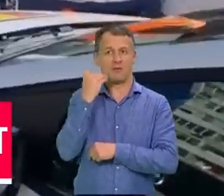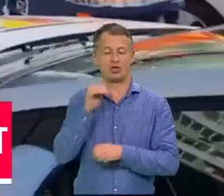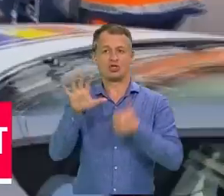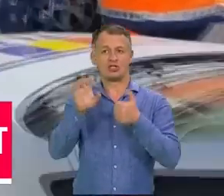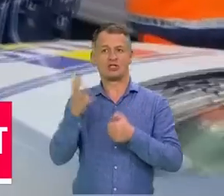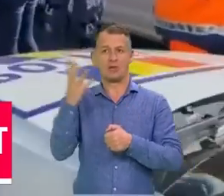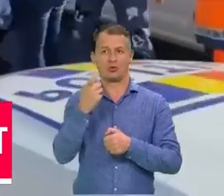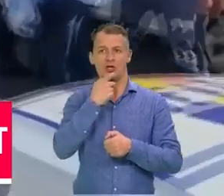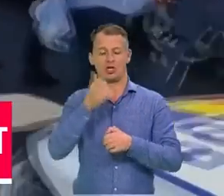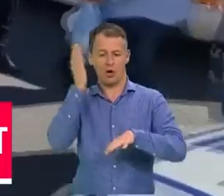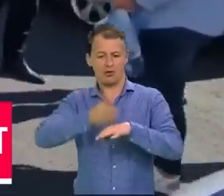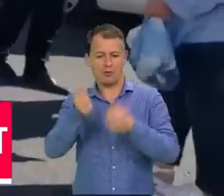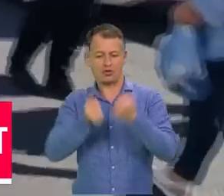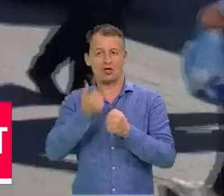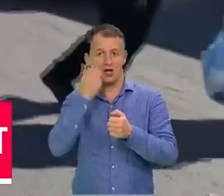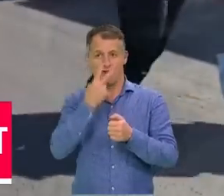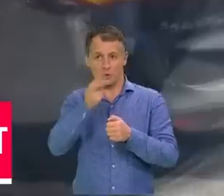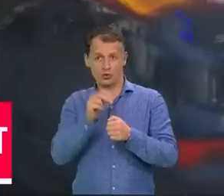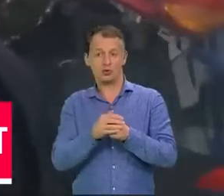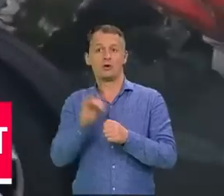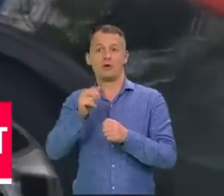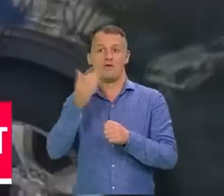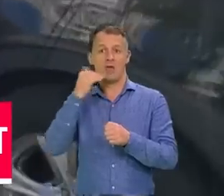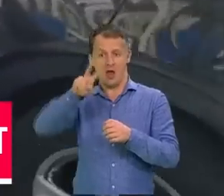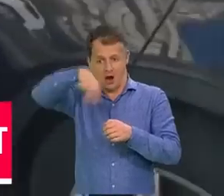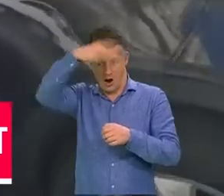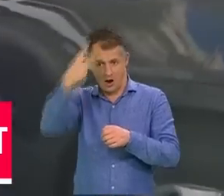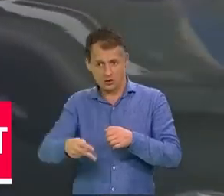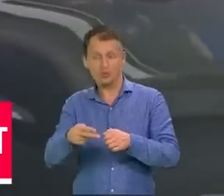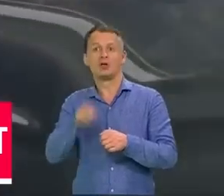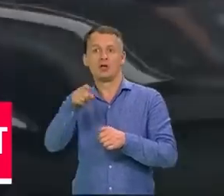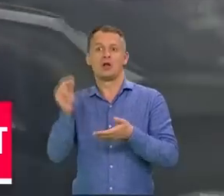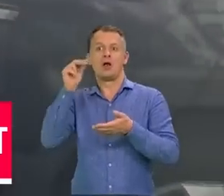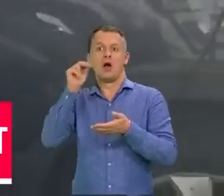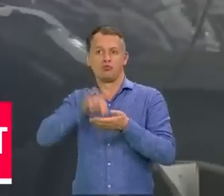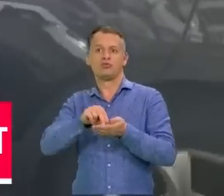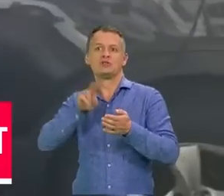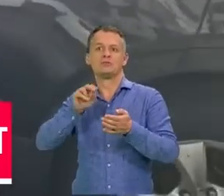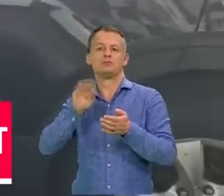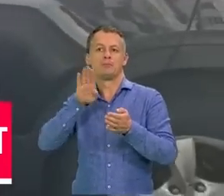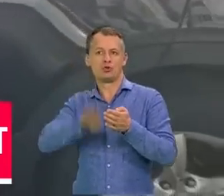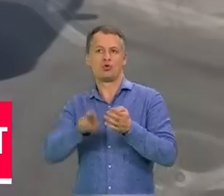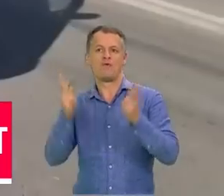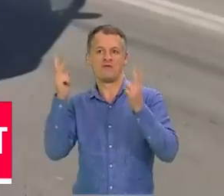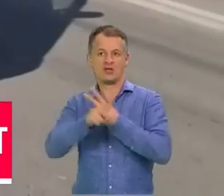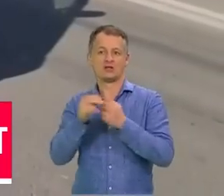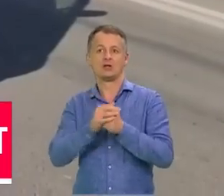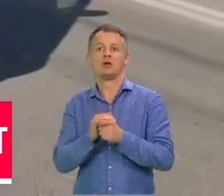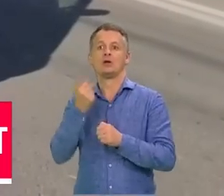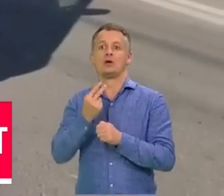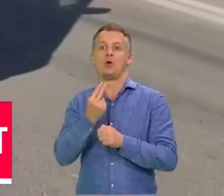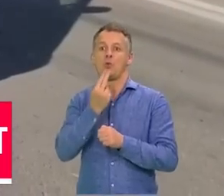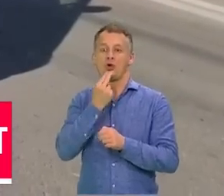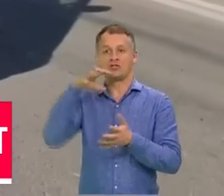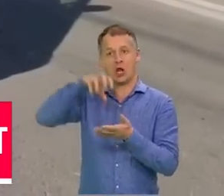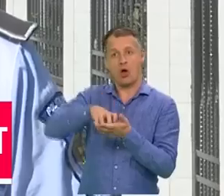mașina. Când a văzut că a lovit-o, iar femeia cade la pământ, a accelerat și a dat să fugă. Un echipaj al poliției locale aflat în zonă a văzut însă